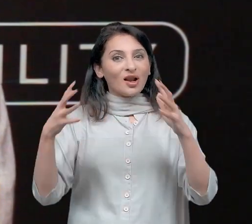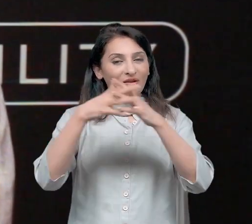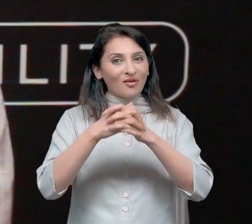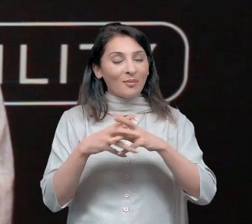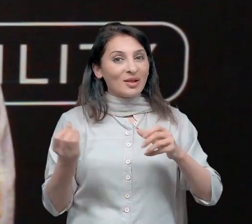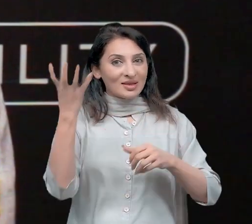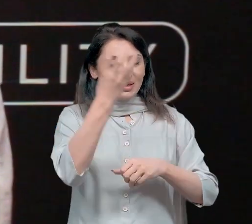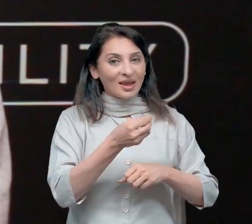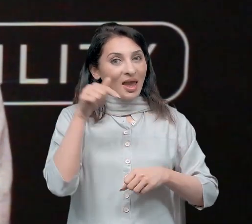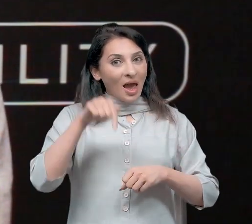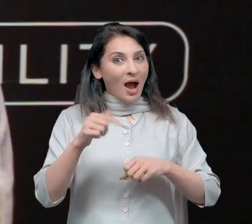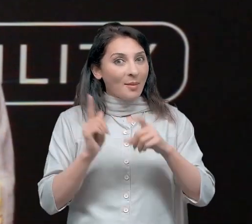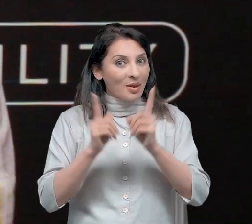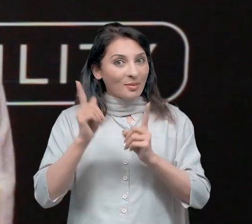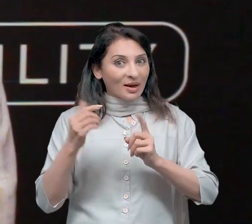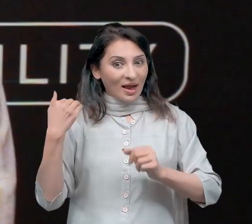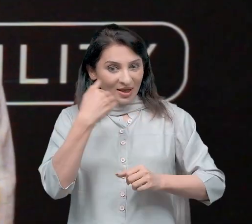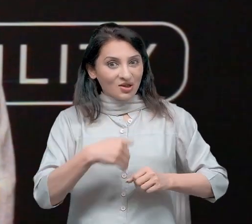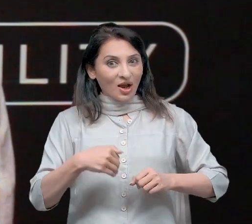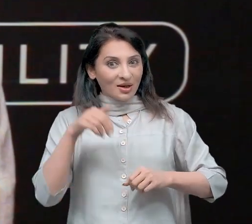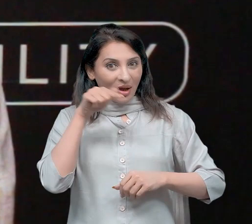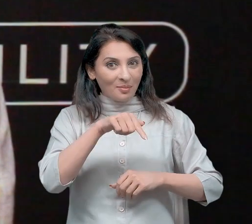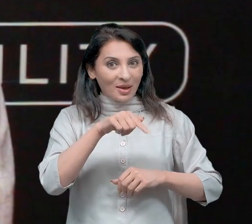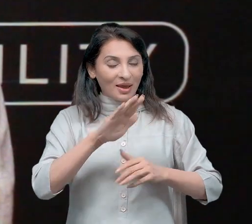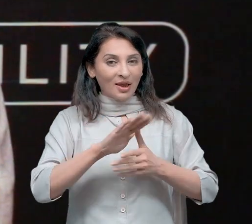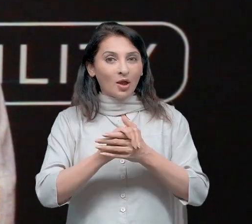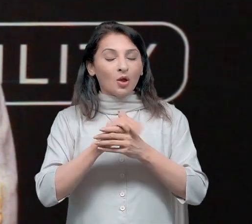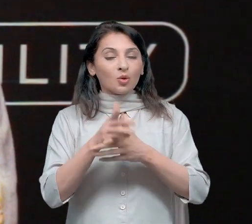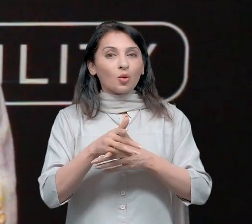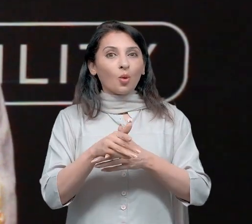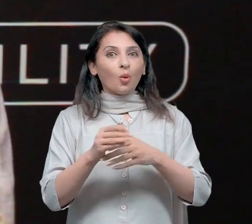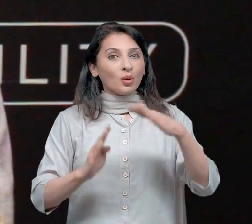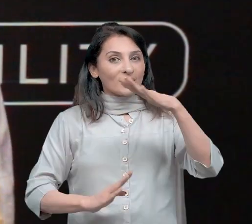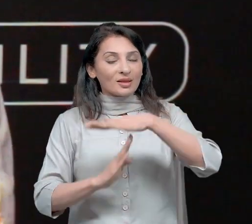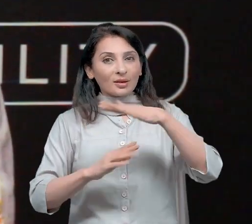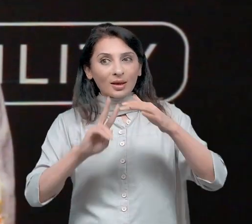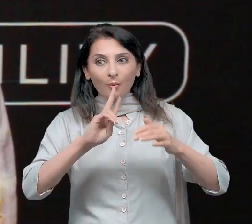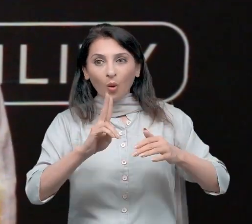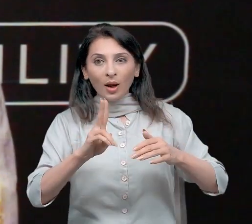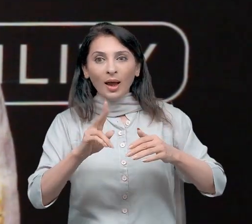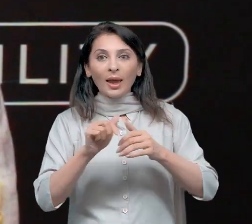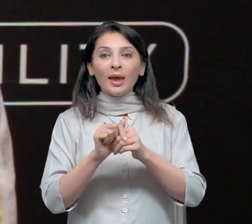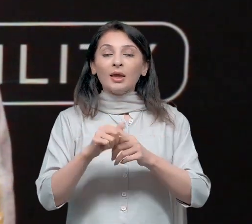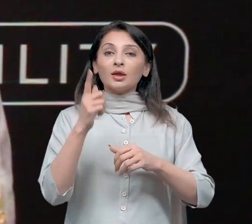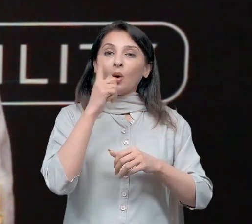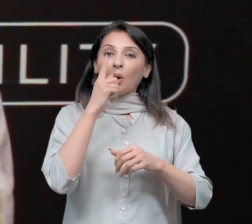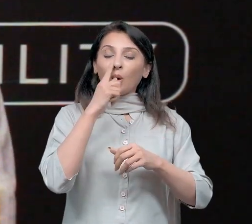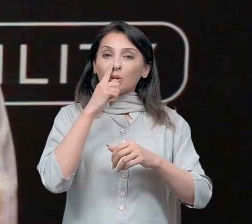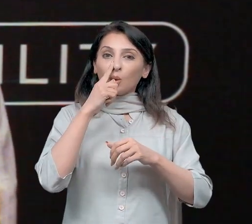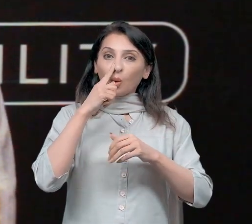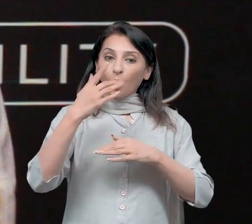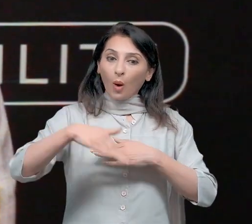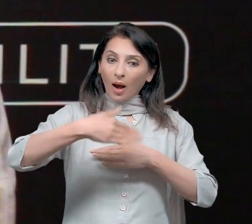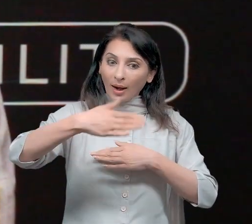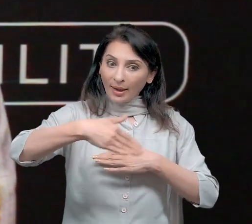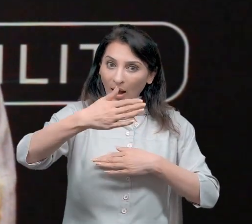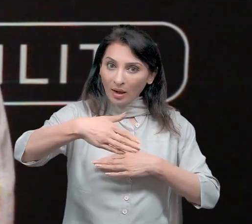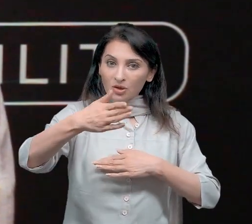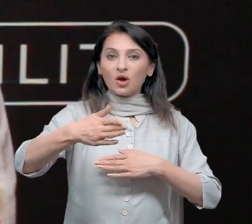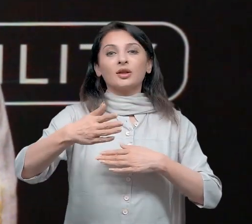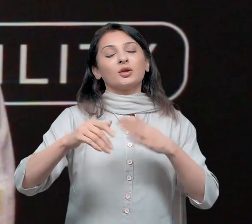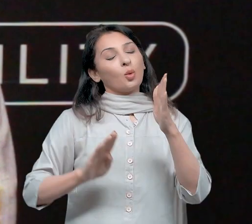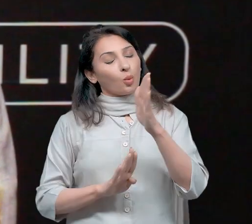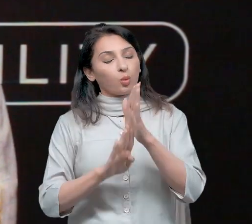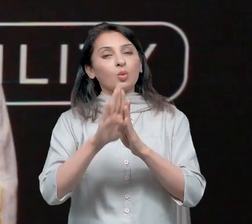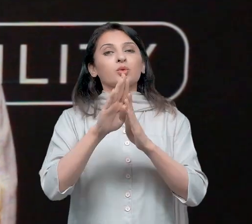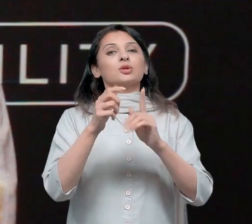नहीं देना है, उनके काम के मुआशरे को इतना अच्छा करना है कि वो आगे और बढ़ें और अपने आप को बेहतर करें।